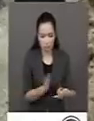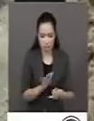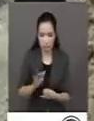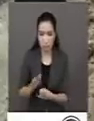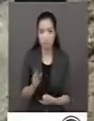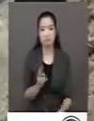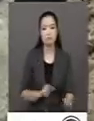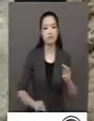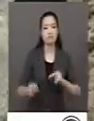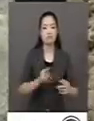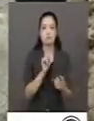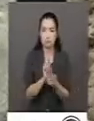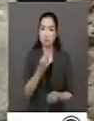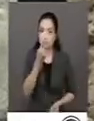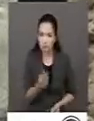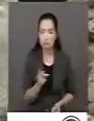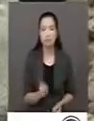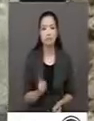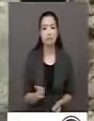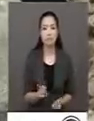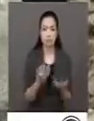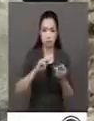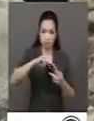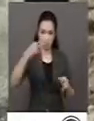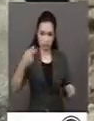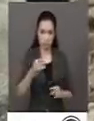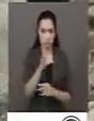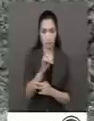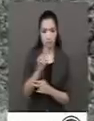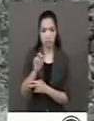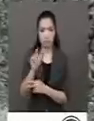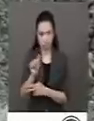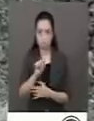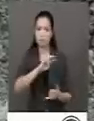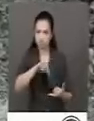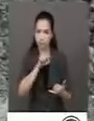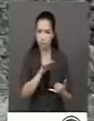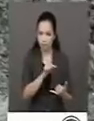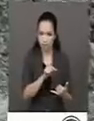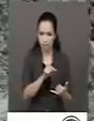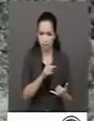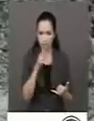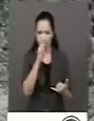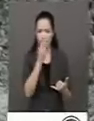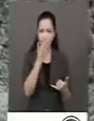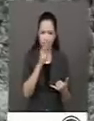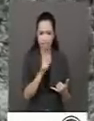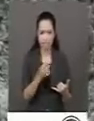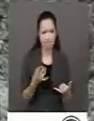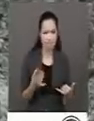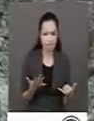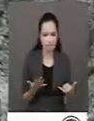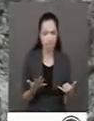องเข้าไปตรวจสอบเดี๋ยวต้องไปดูรหัสพันธุกรรมไปตรวจ DNA กันอีกทีนึงว่ามีลักษณะของการปิดบังซ่อนเร้นช้างที่ต